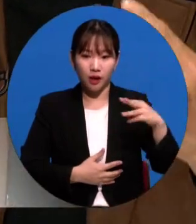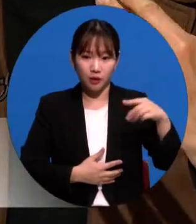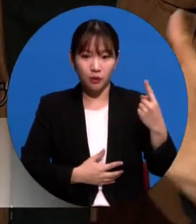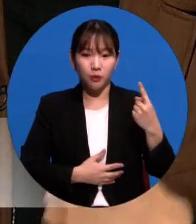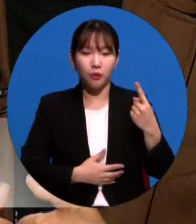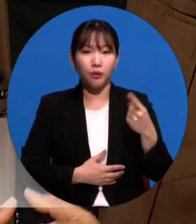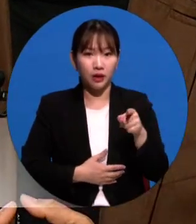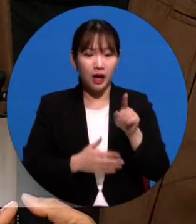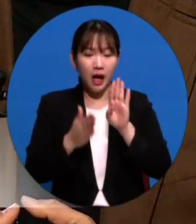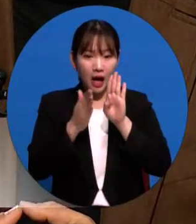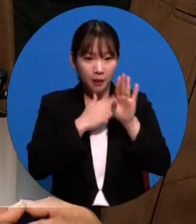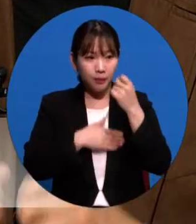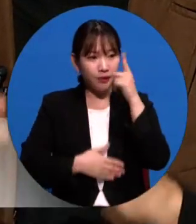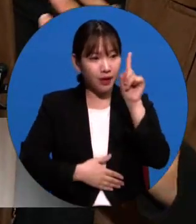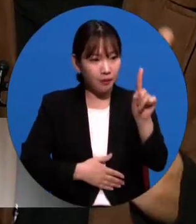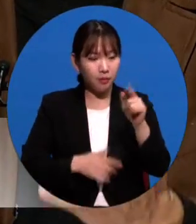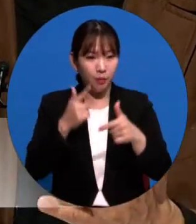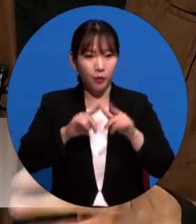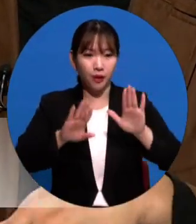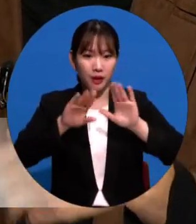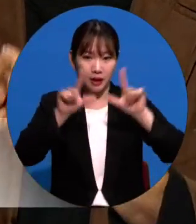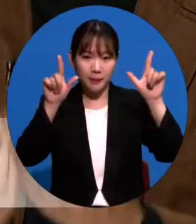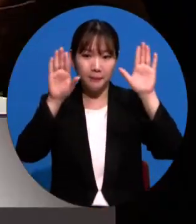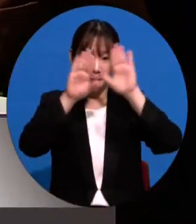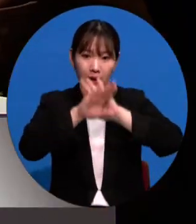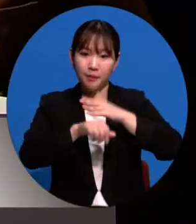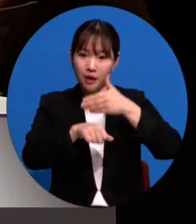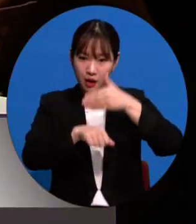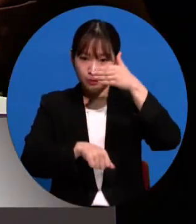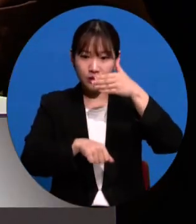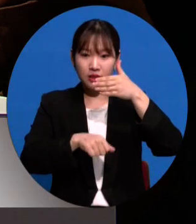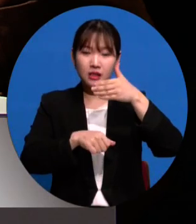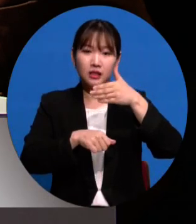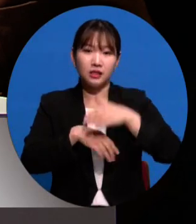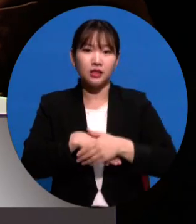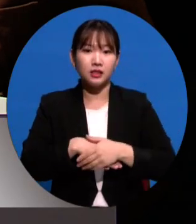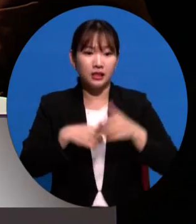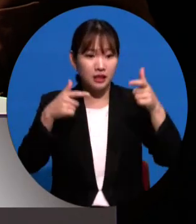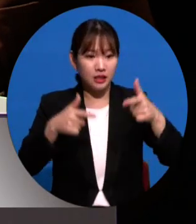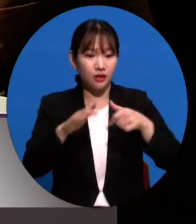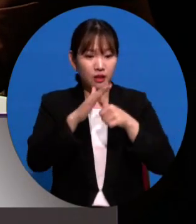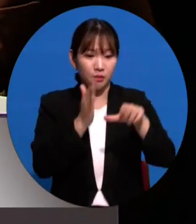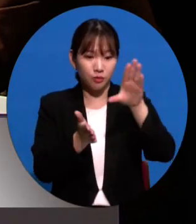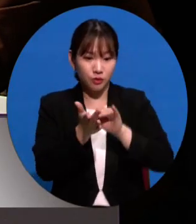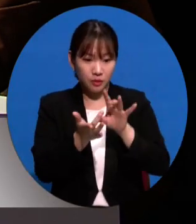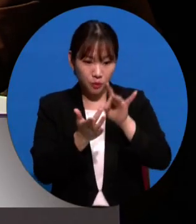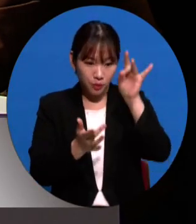앞으로 한 달에 한 번 목요일 밤 9시 생방송으로 지역의 주요 의제를 선정해